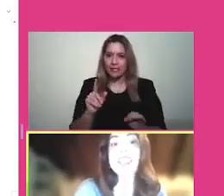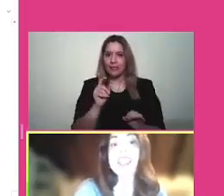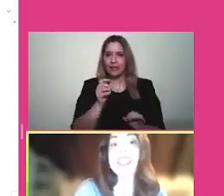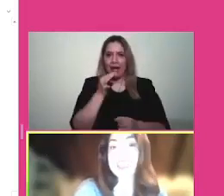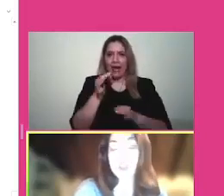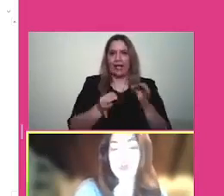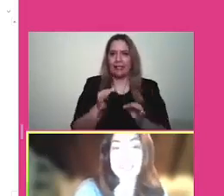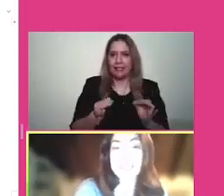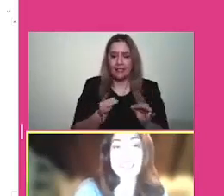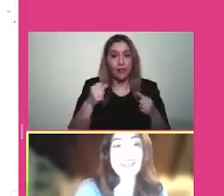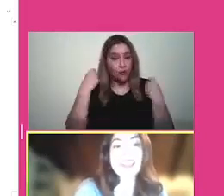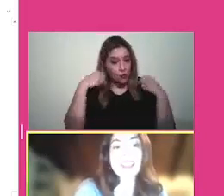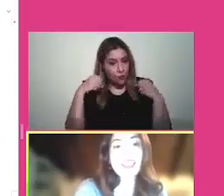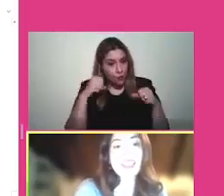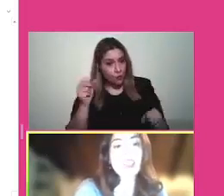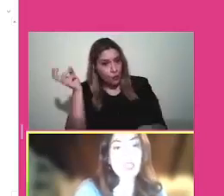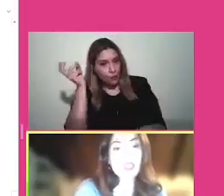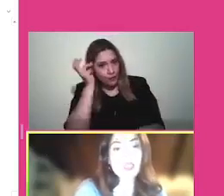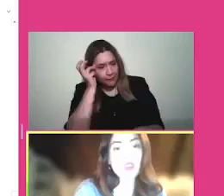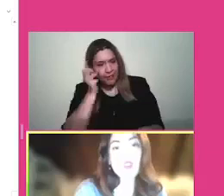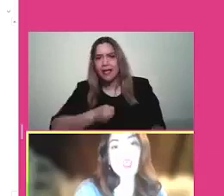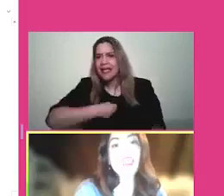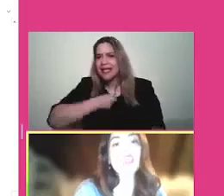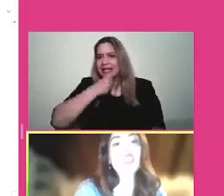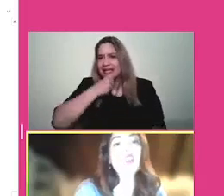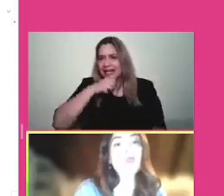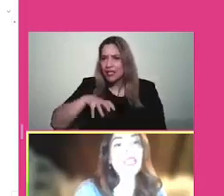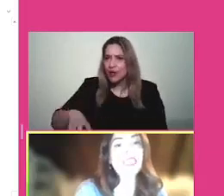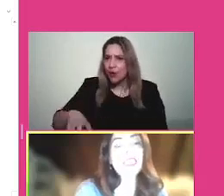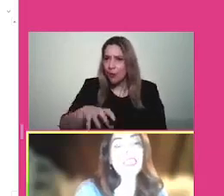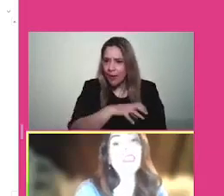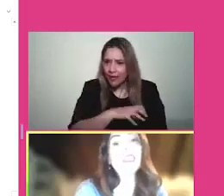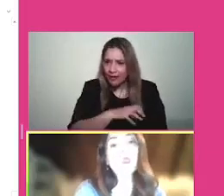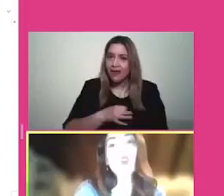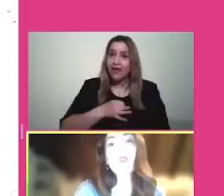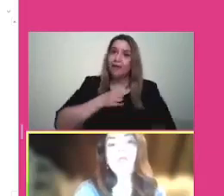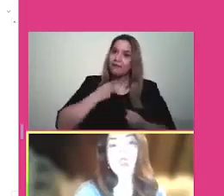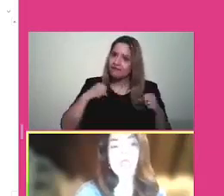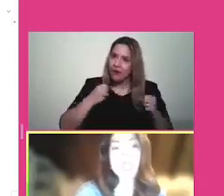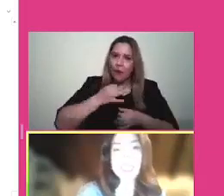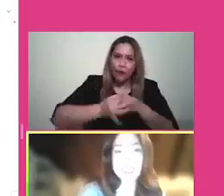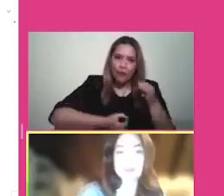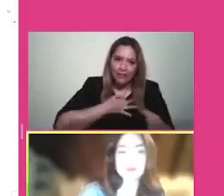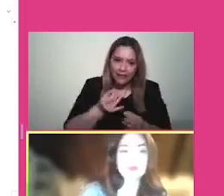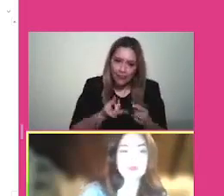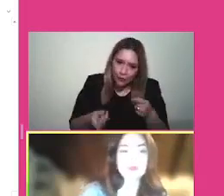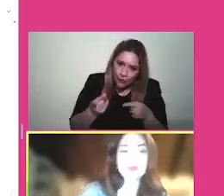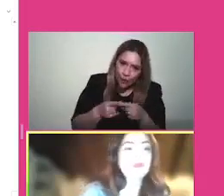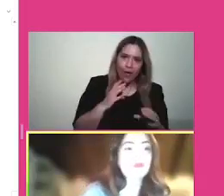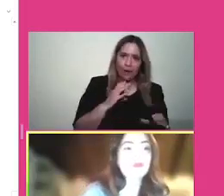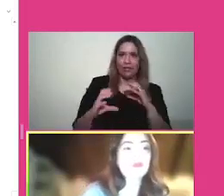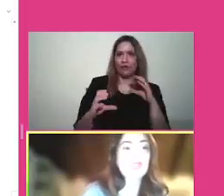Οι ηλικιωμένοι κατά τη διάρκεια των παιχνιδιών γίνονται ομιλητικοί και πιο επικοινωνιακοί.